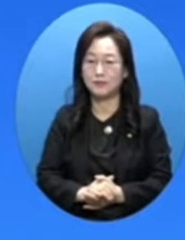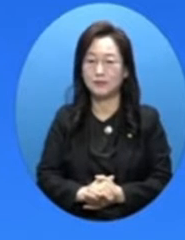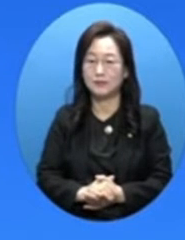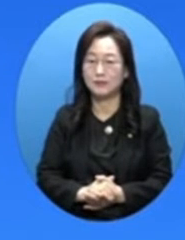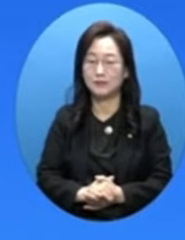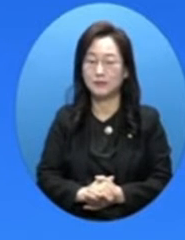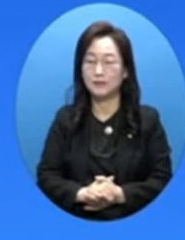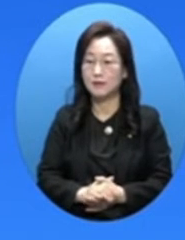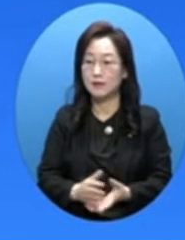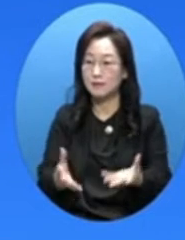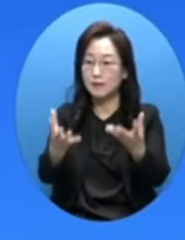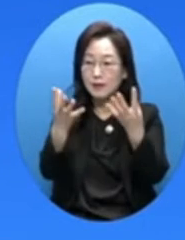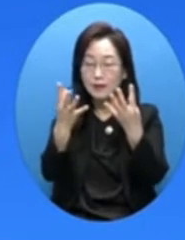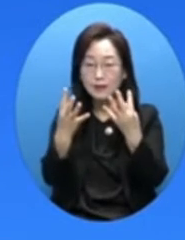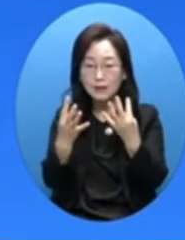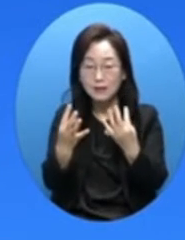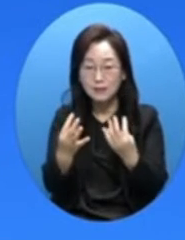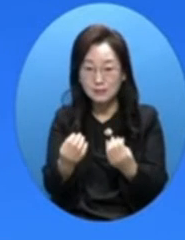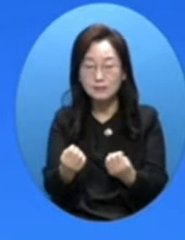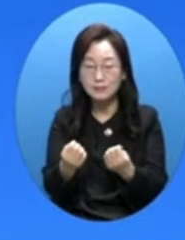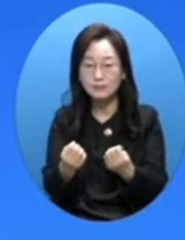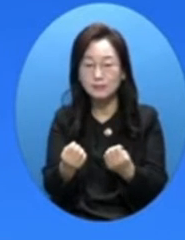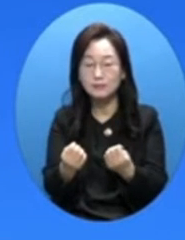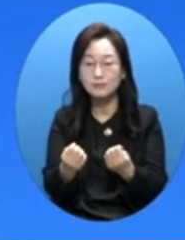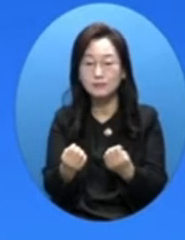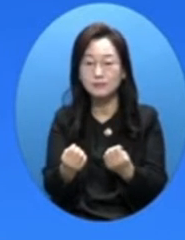그 당시 많은